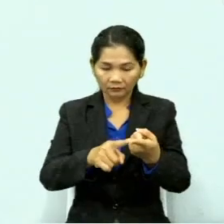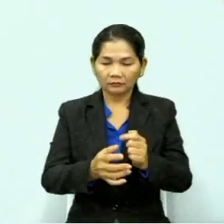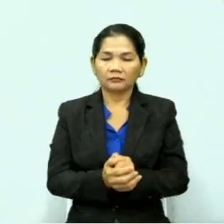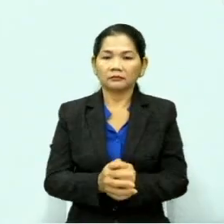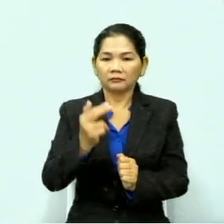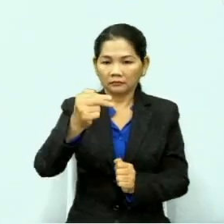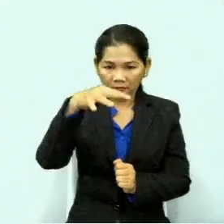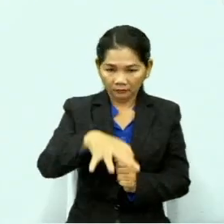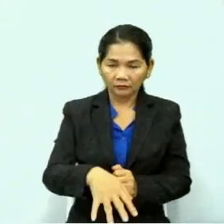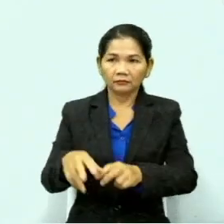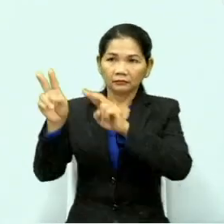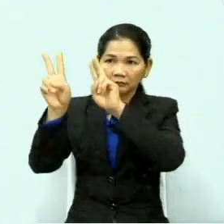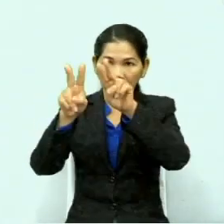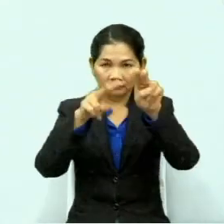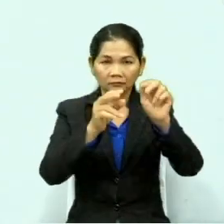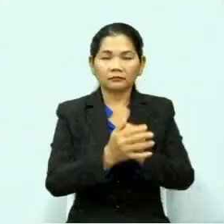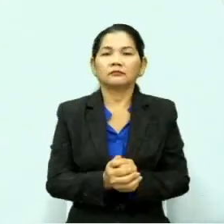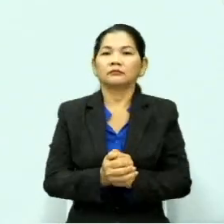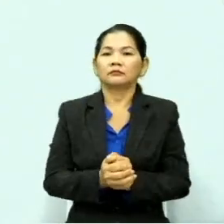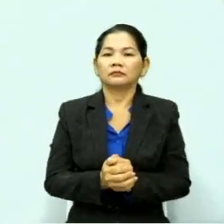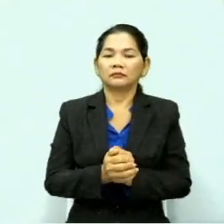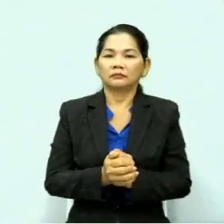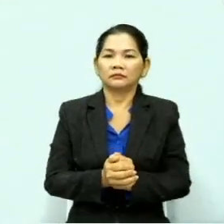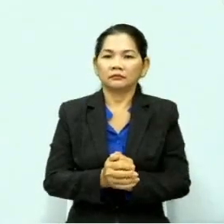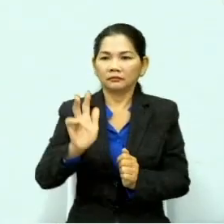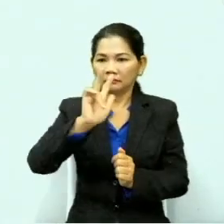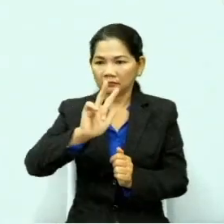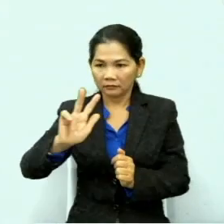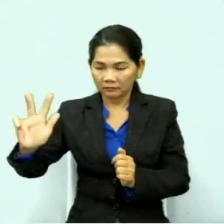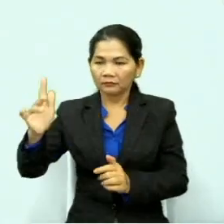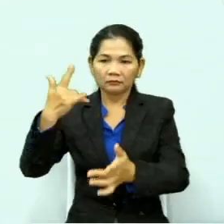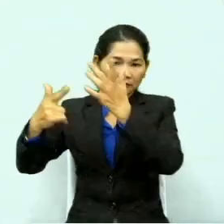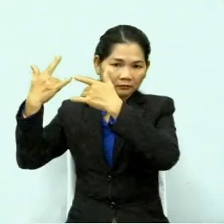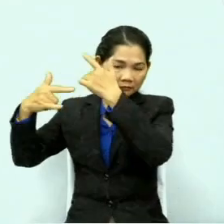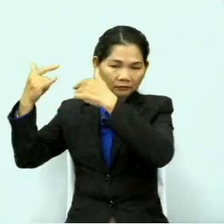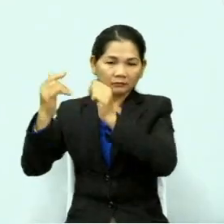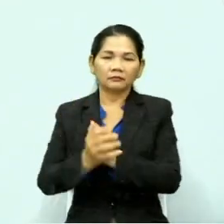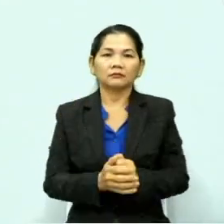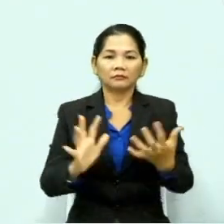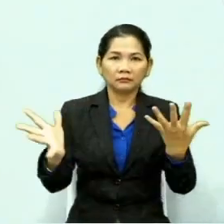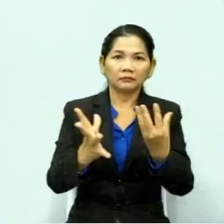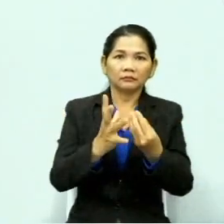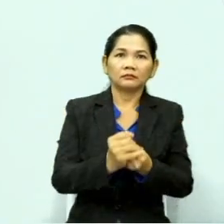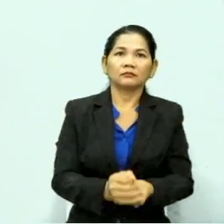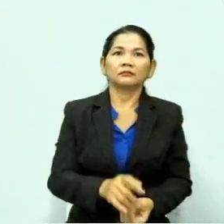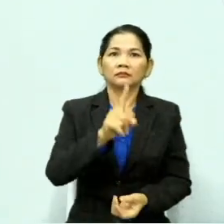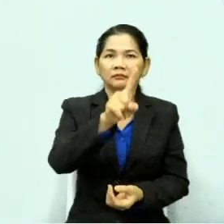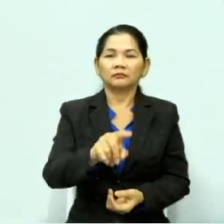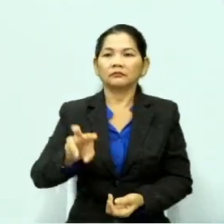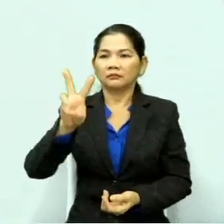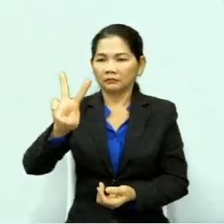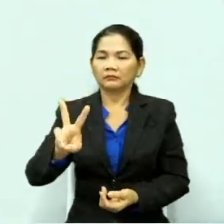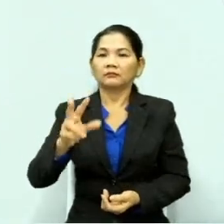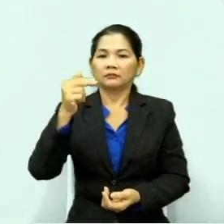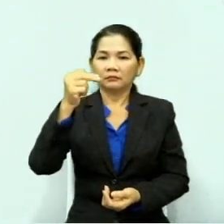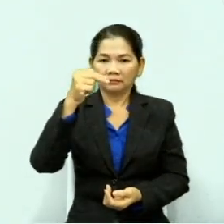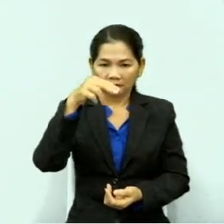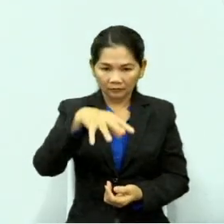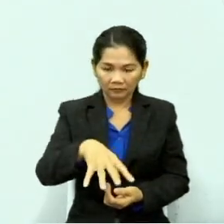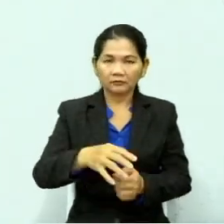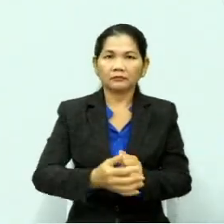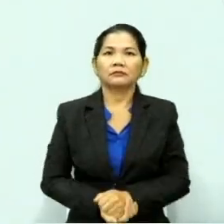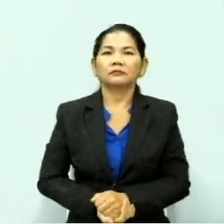còn lại tê chó đại chia prasad bộ rán miến chấm nún đập bấy còn lại đôi